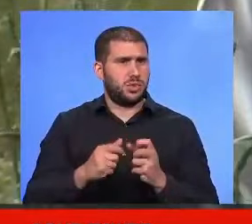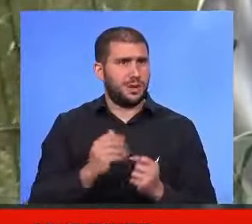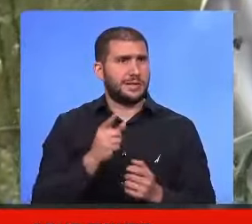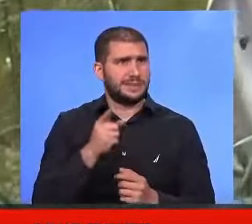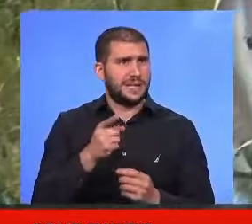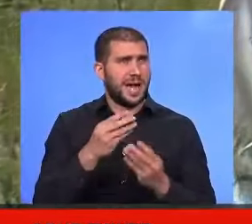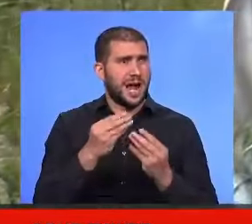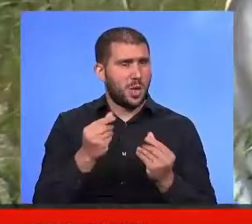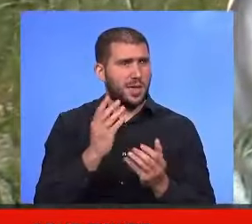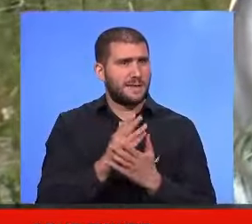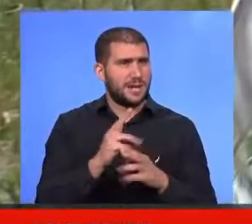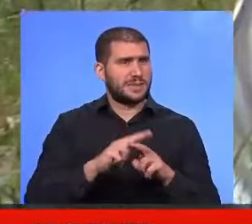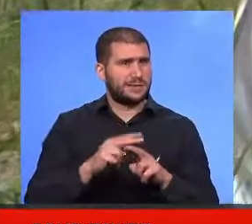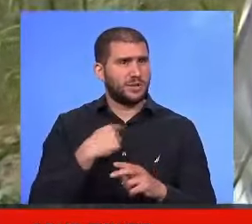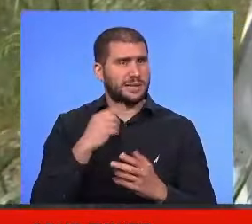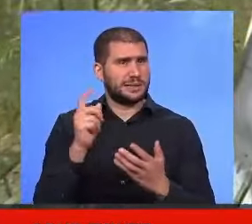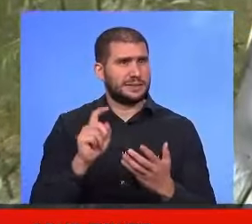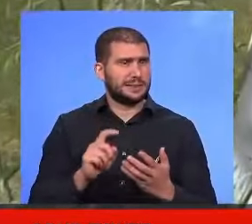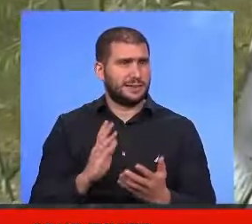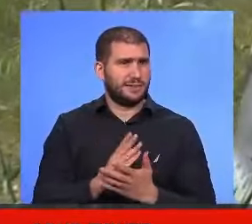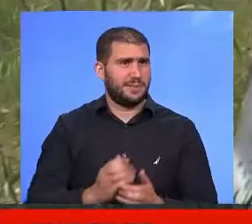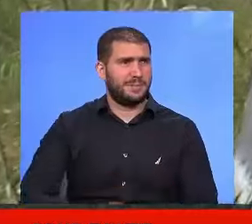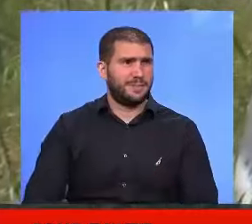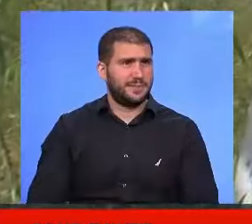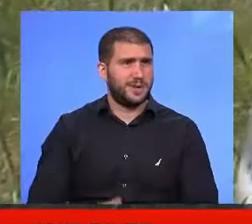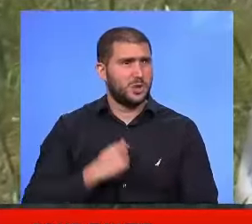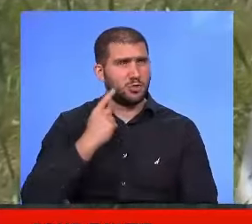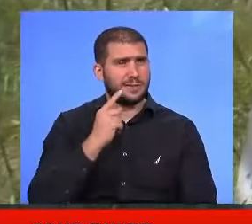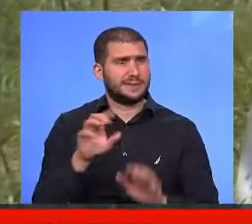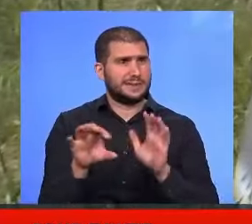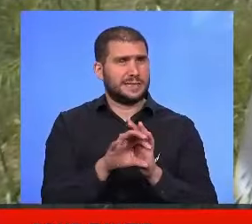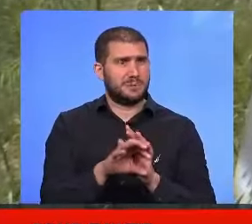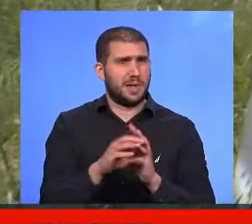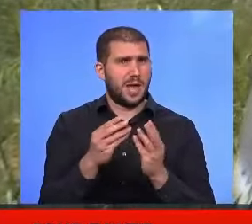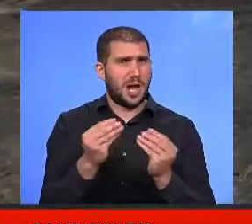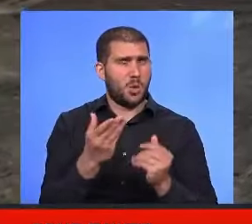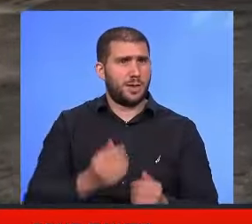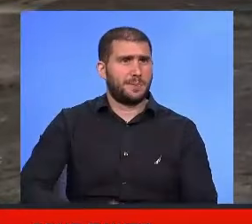חלודה שעלתה על הצבע שאני ציירתי. אני חושב שהיא סמל, החלודה הזו.